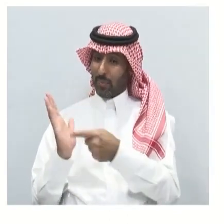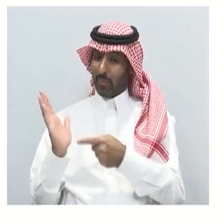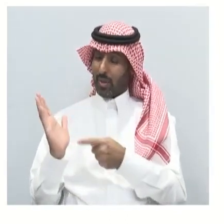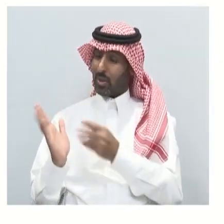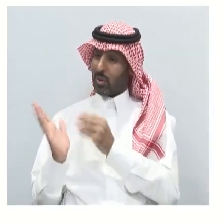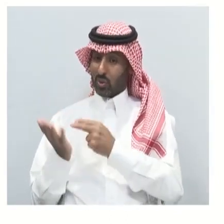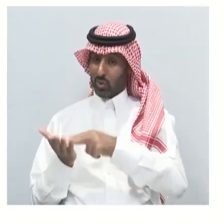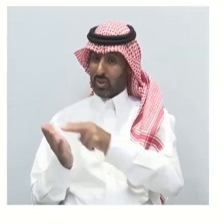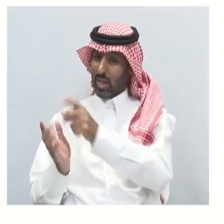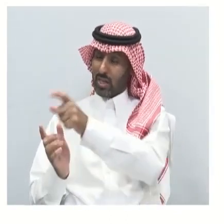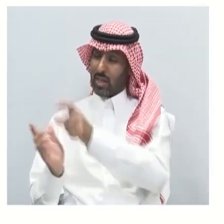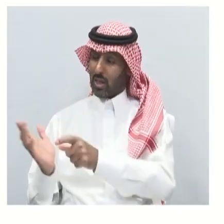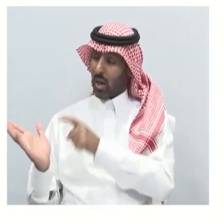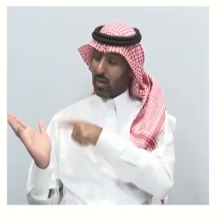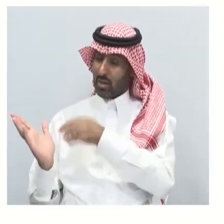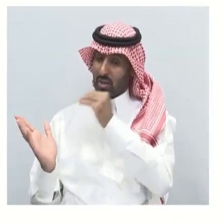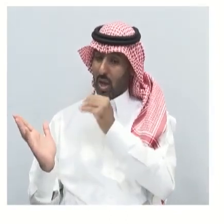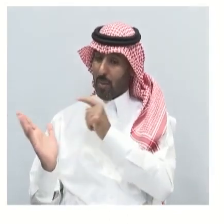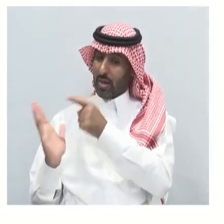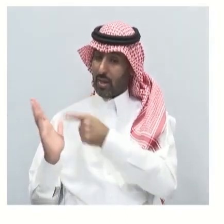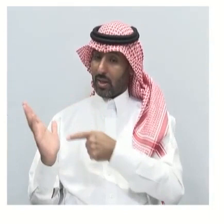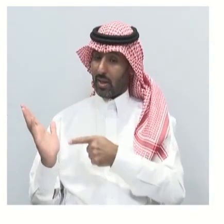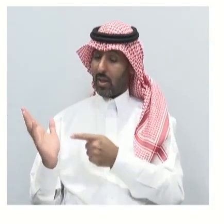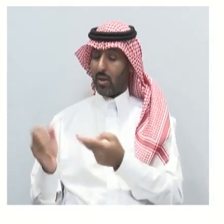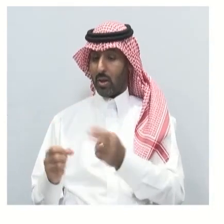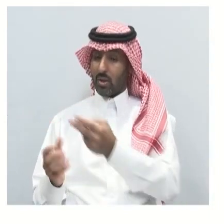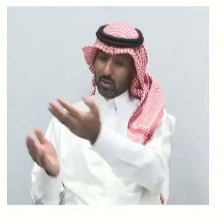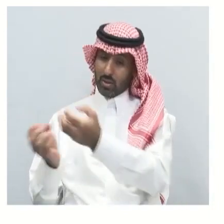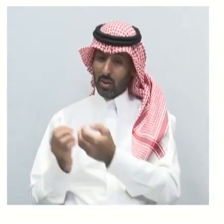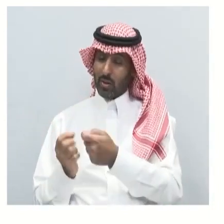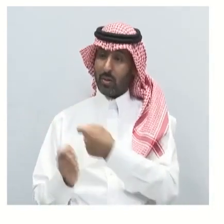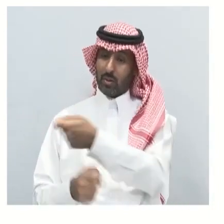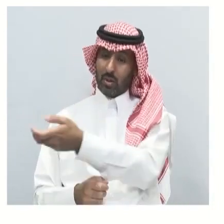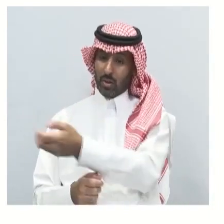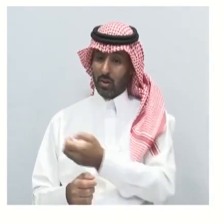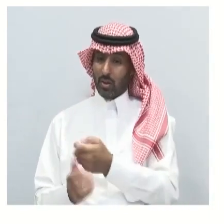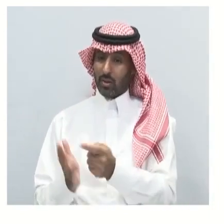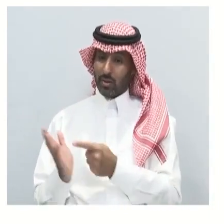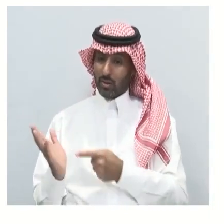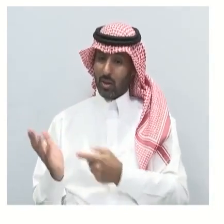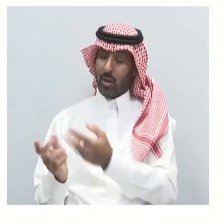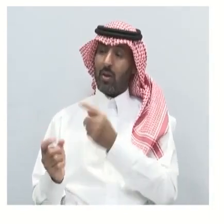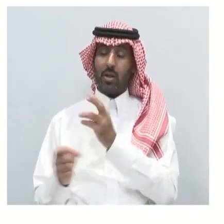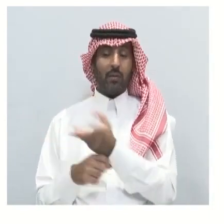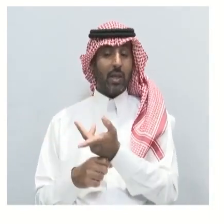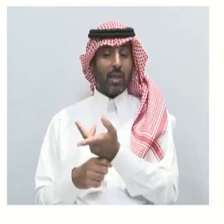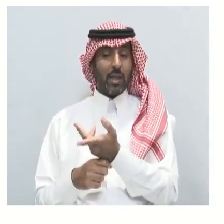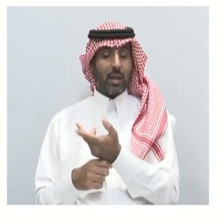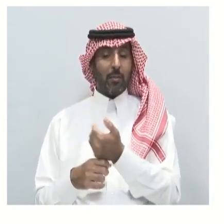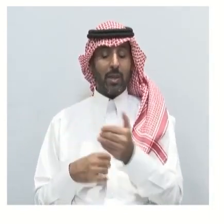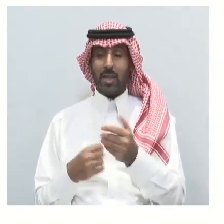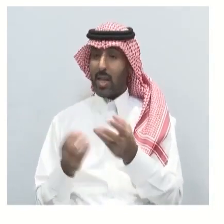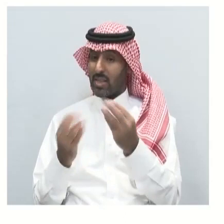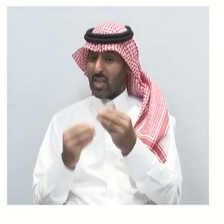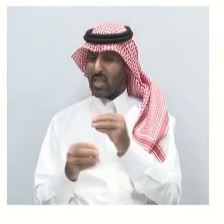افراد عينه الدراسه ليقوموا بالاجابه عنها واعادتها الى الباحث طبعا تستخدم في مجال الدراسات التي تهدف